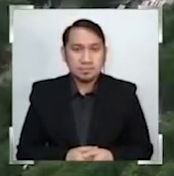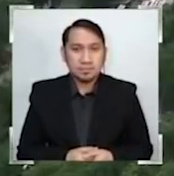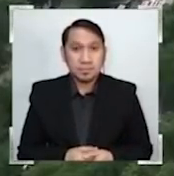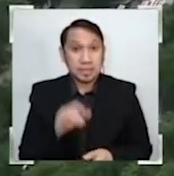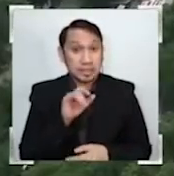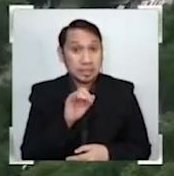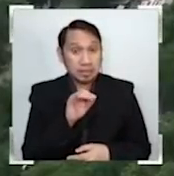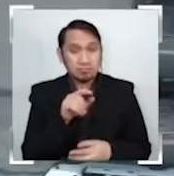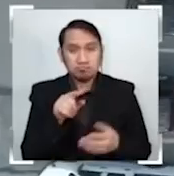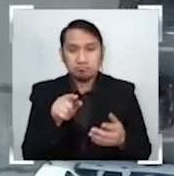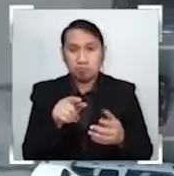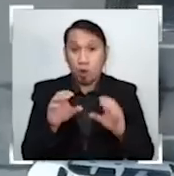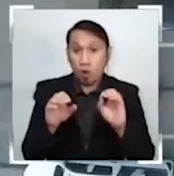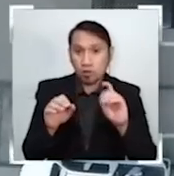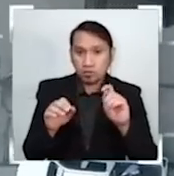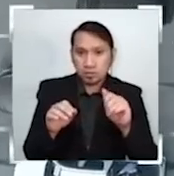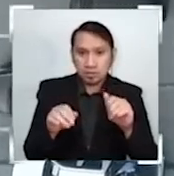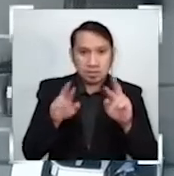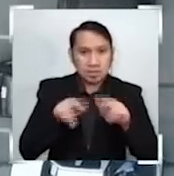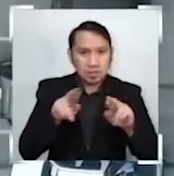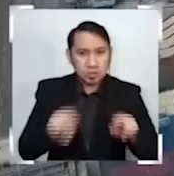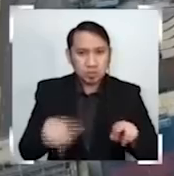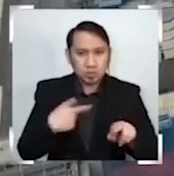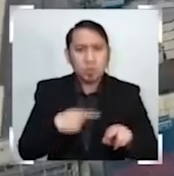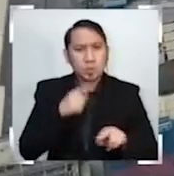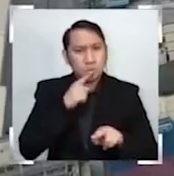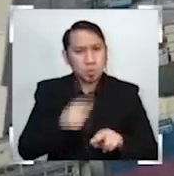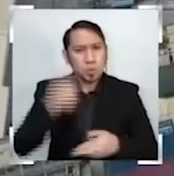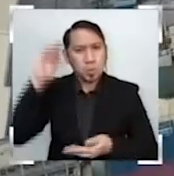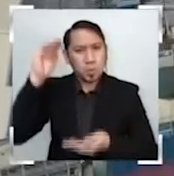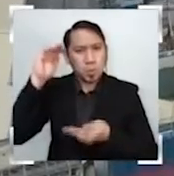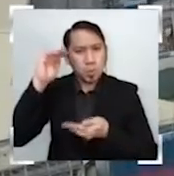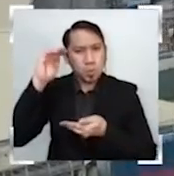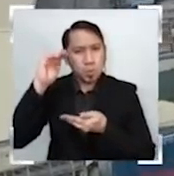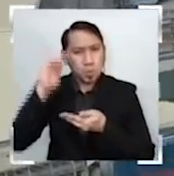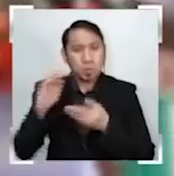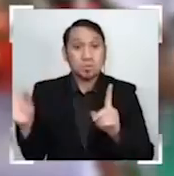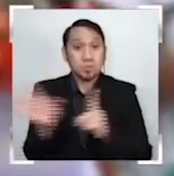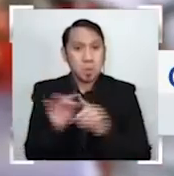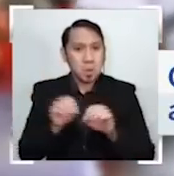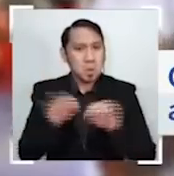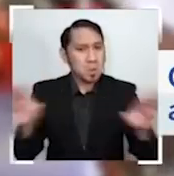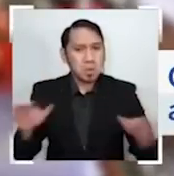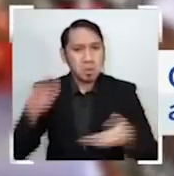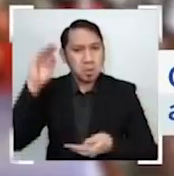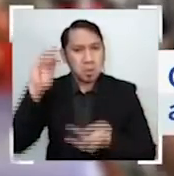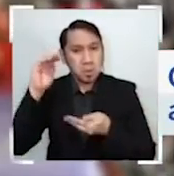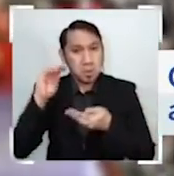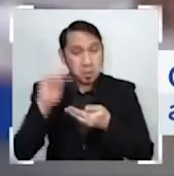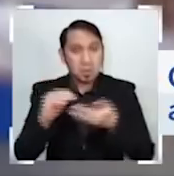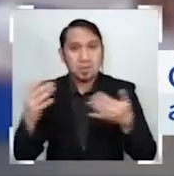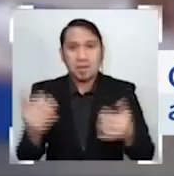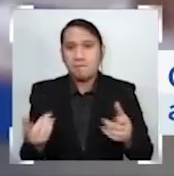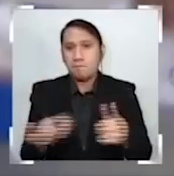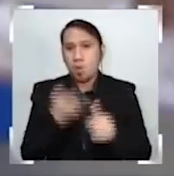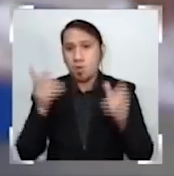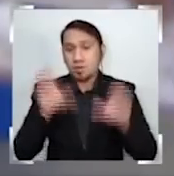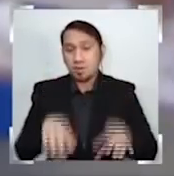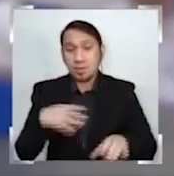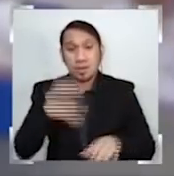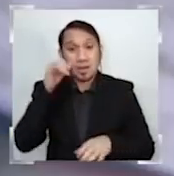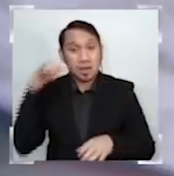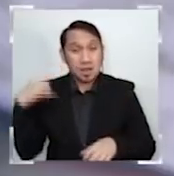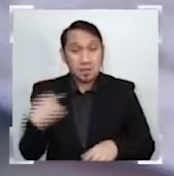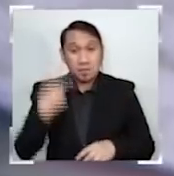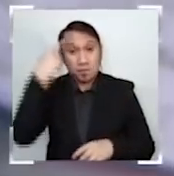Kumbinsido ang Okta Research, pababa na ang mga bagong kaso ng COVID-19 sa Metro Manila. Unang pagkakataon kahapon sa loob ng